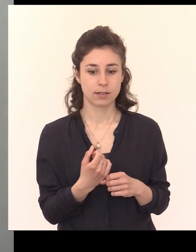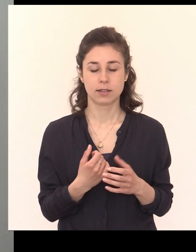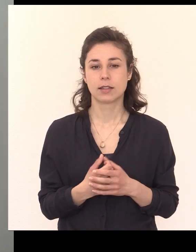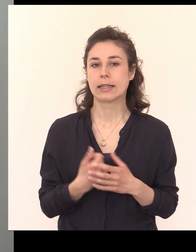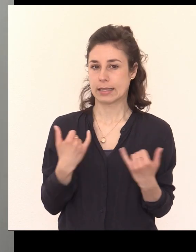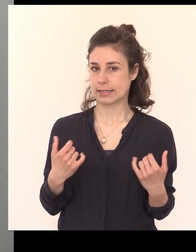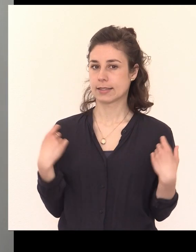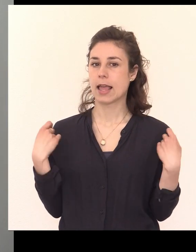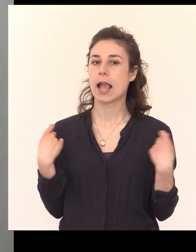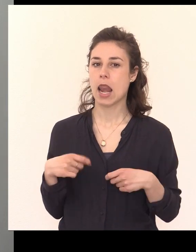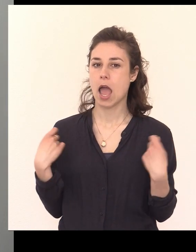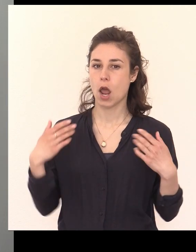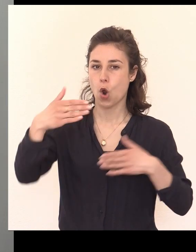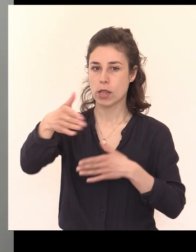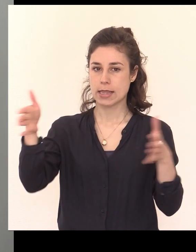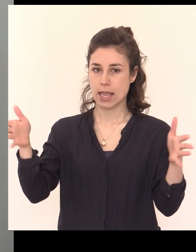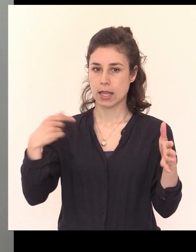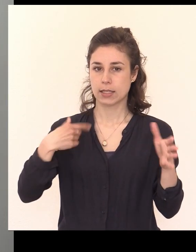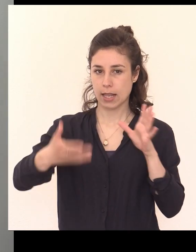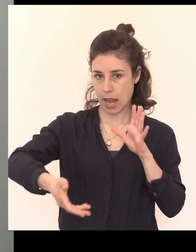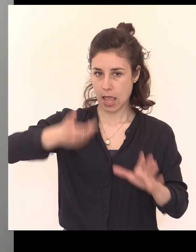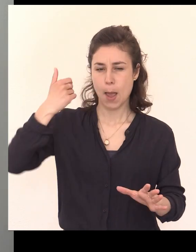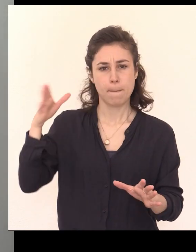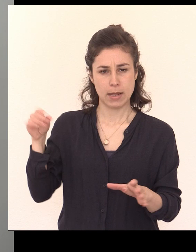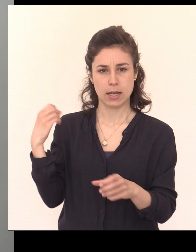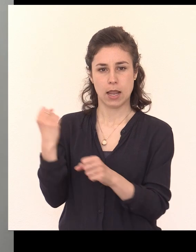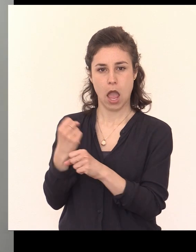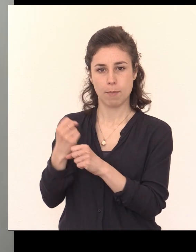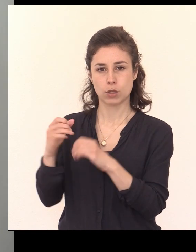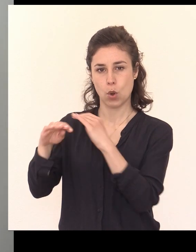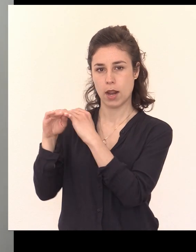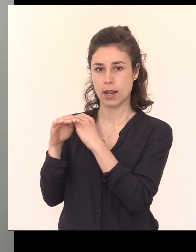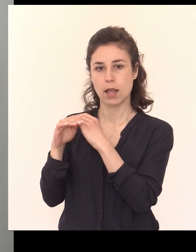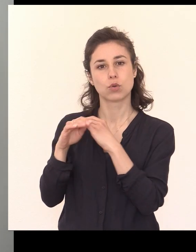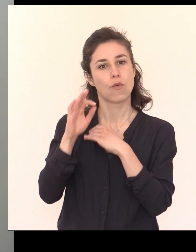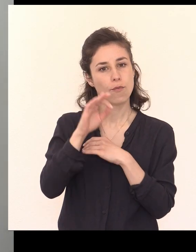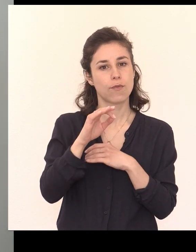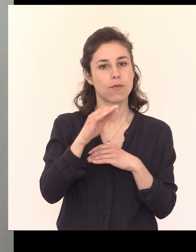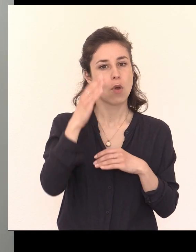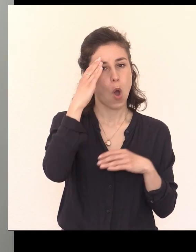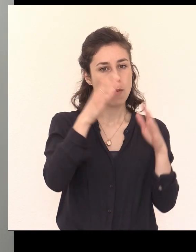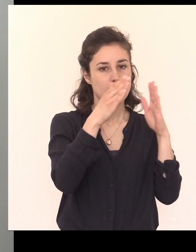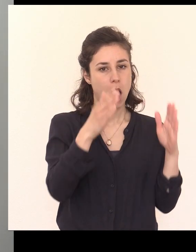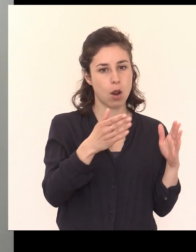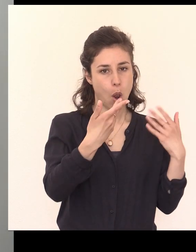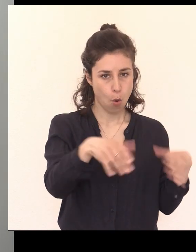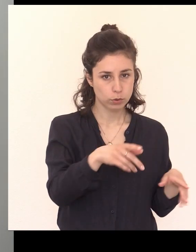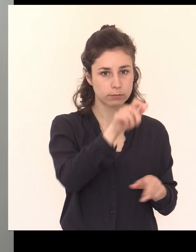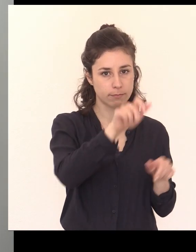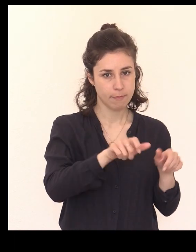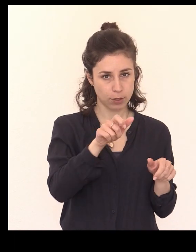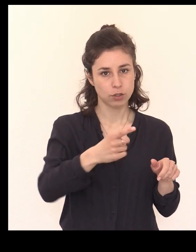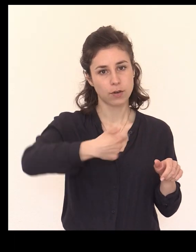Container. Leer ich mit einem Arbeitskollegen, also Spenden für Obdachlose, lernen wir die kleinen